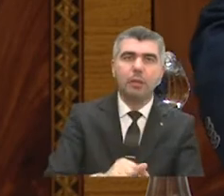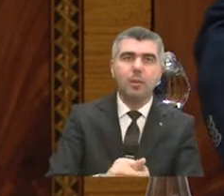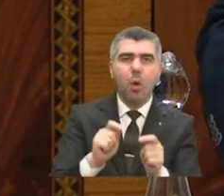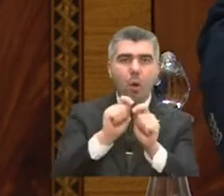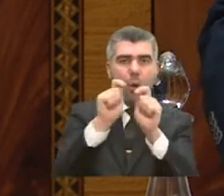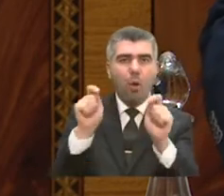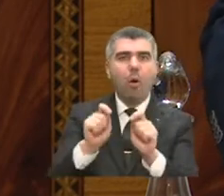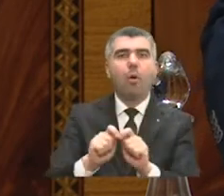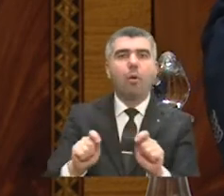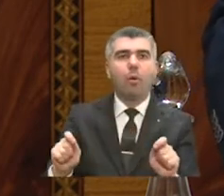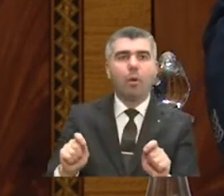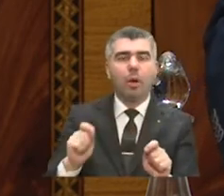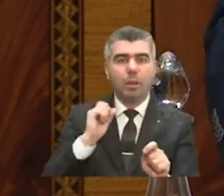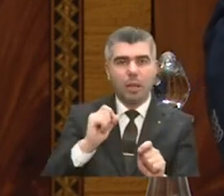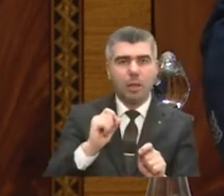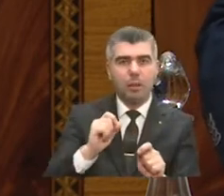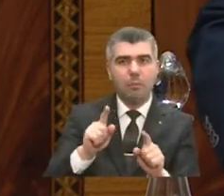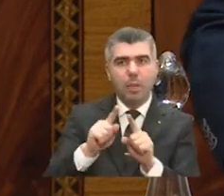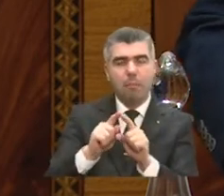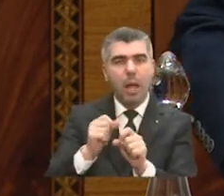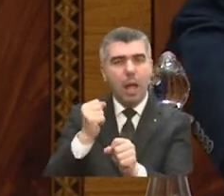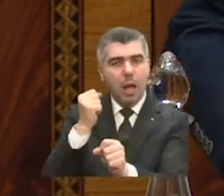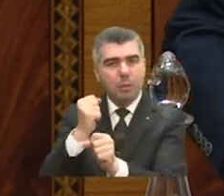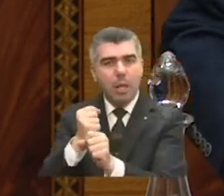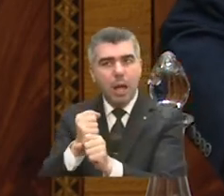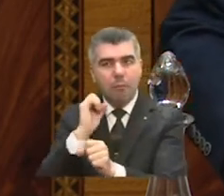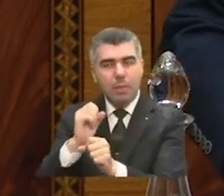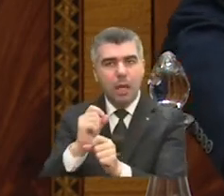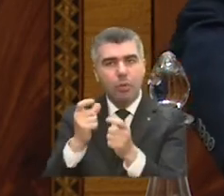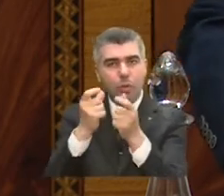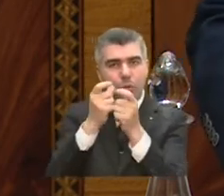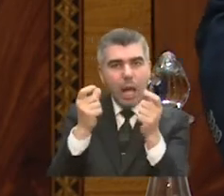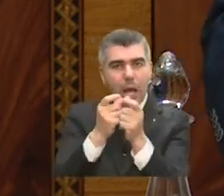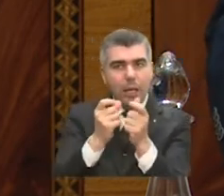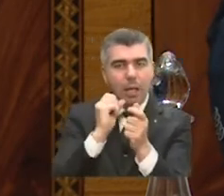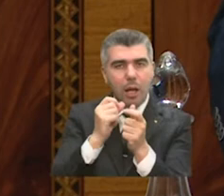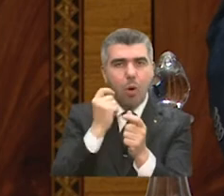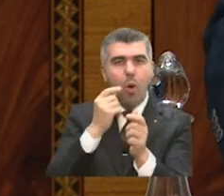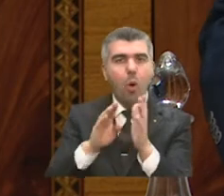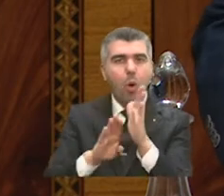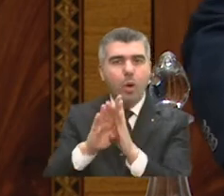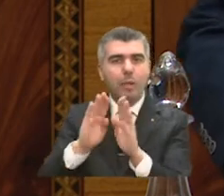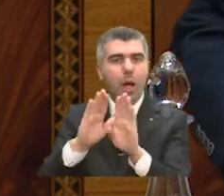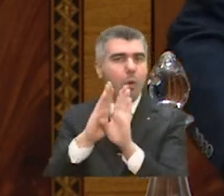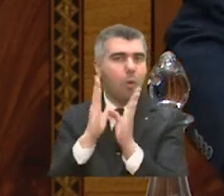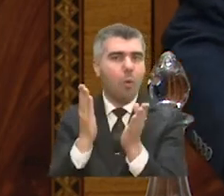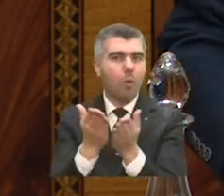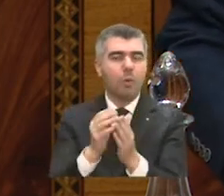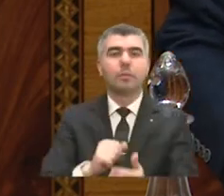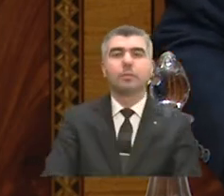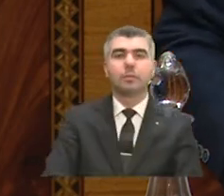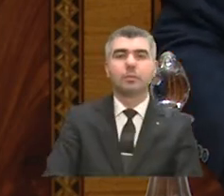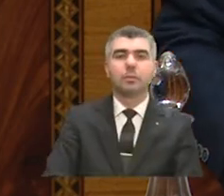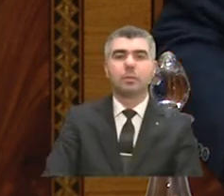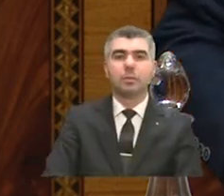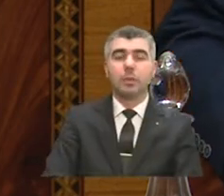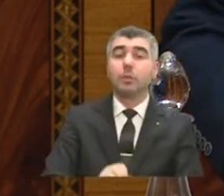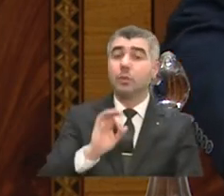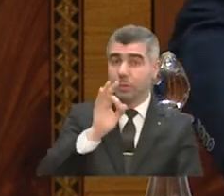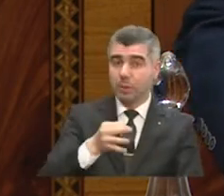que l'UMT lorsqu'il s'agit de défendre les droits et les libertés des travailleurs,